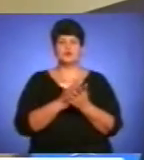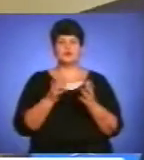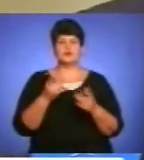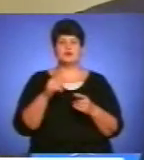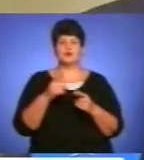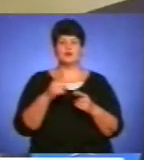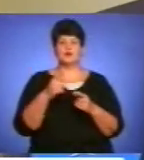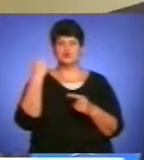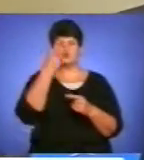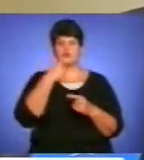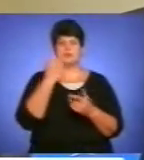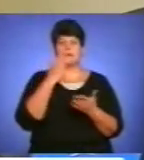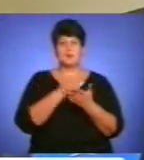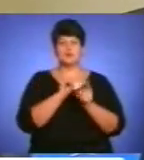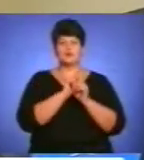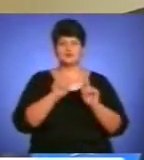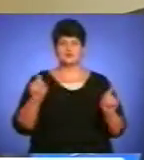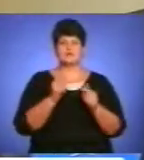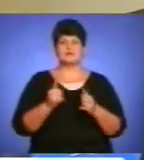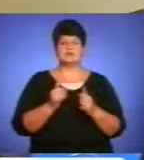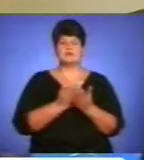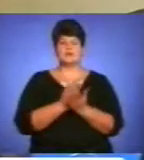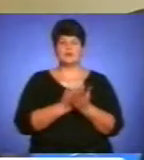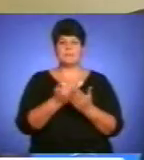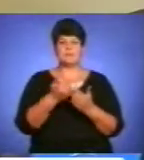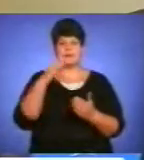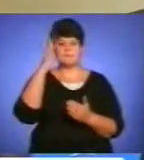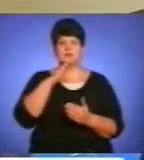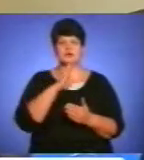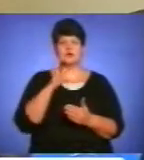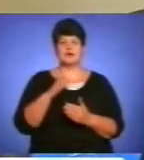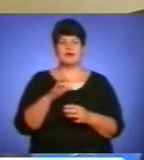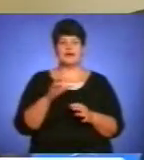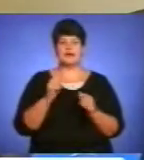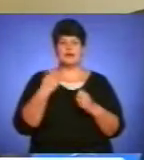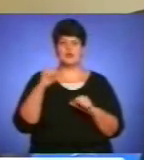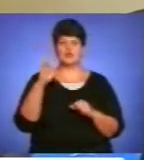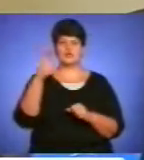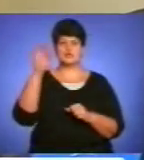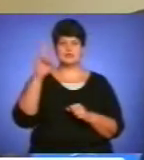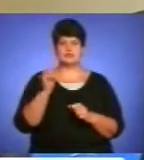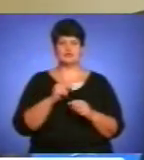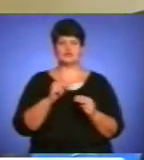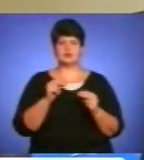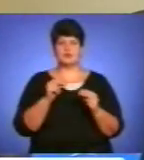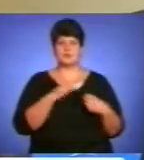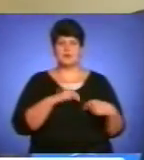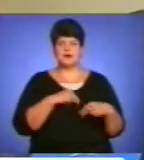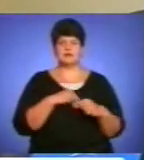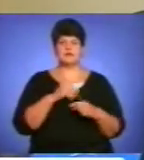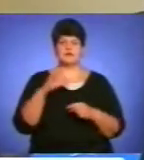Особи, які мають особливі заслуги перед батьківщиною. Герої соціалістичної праці України, Радянського Союзу.